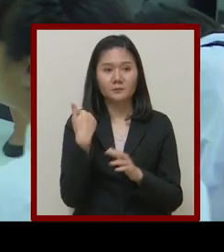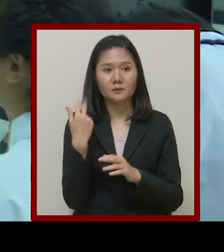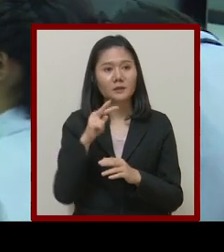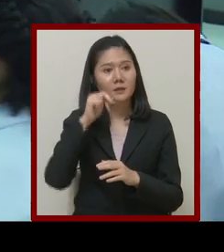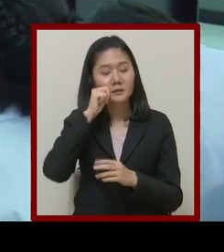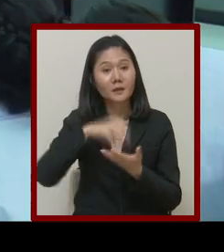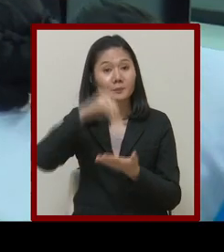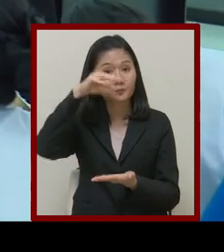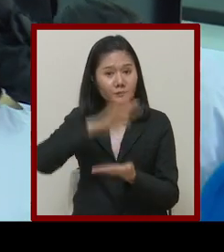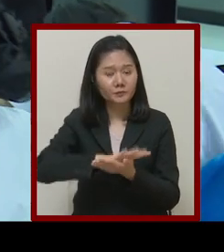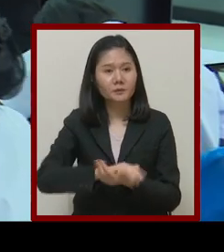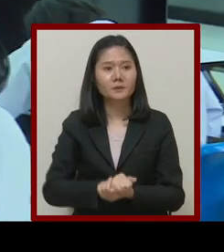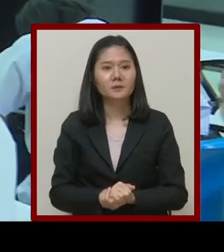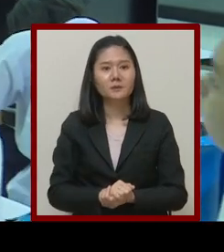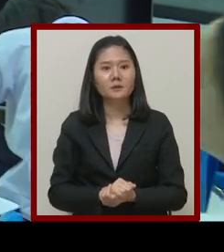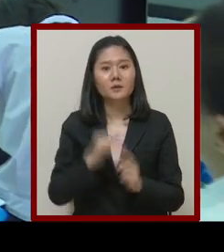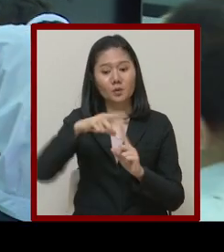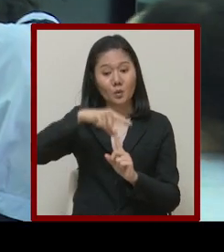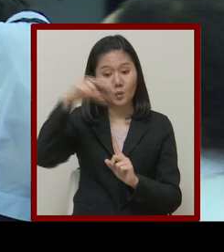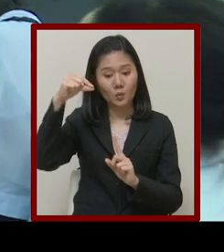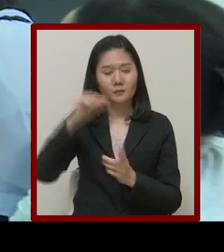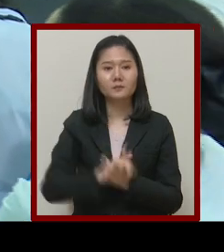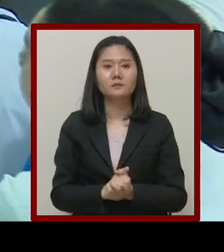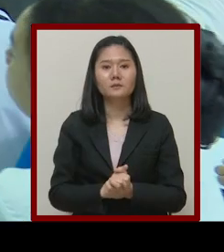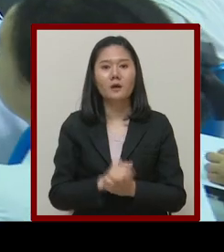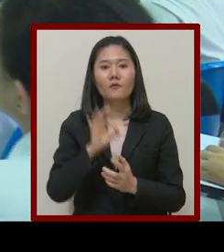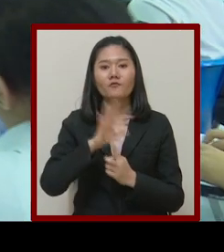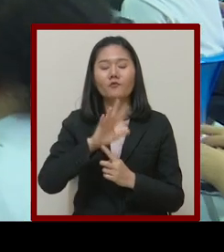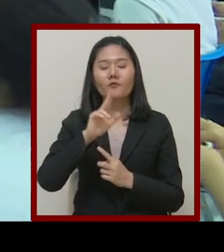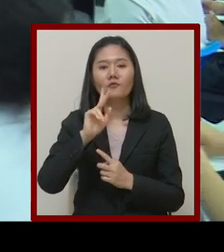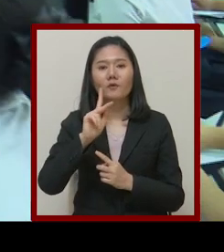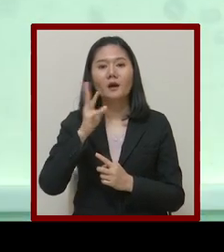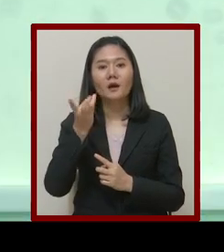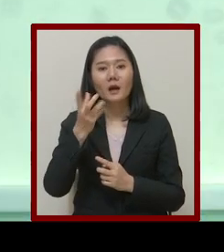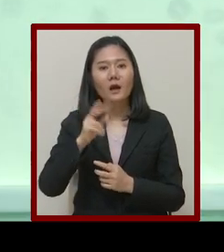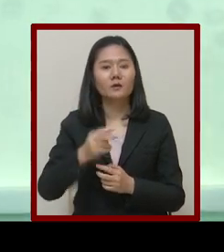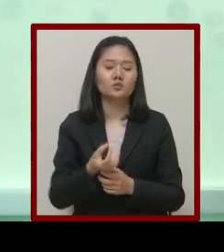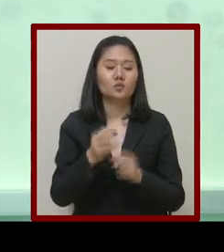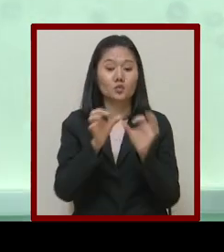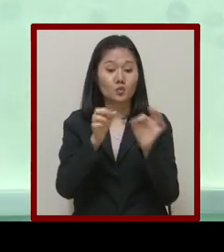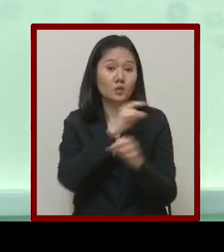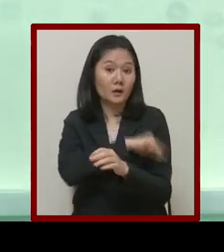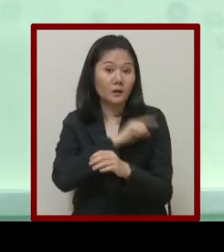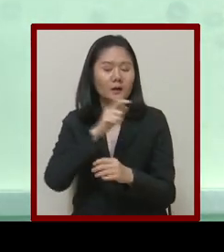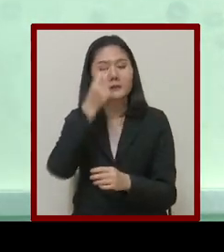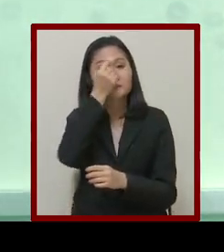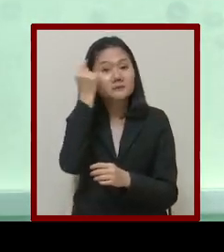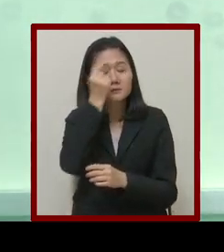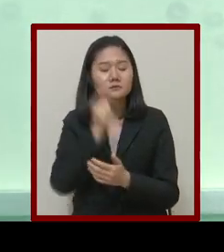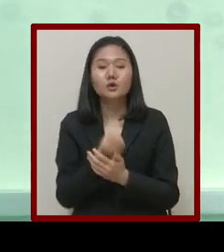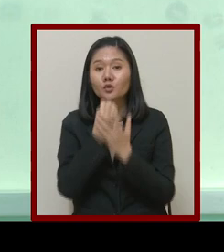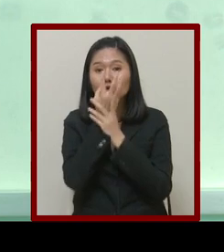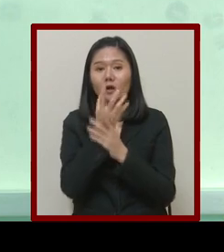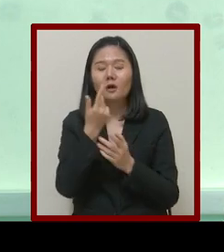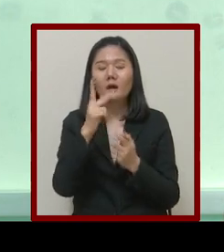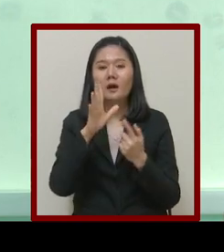มีน้ำตะไคร้ค่ะน้ำว่านหางจระเข้น้ำฟักข้าวน้ำลูกเดือย น้ำอัญชันน้ำดอกคำฝอย